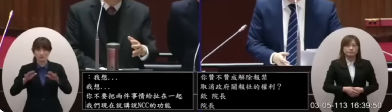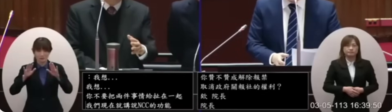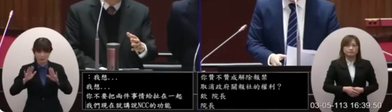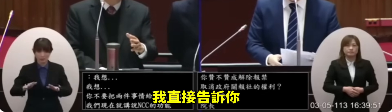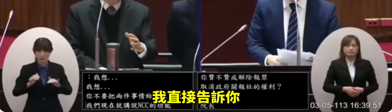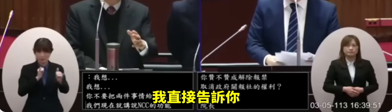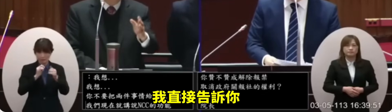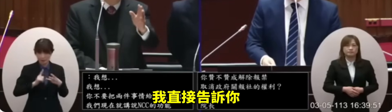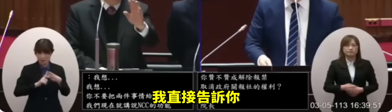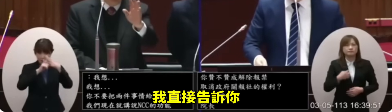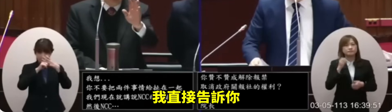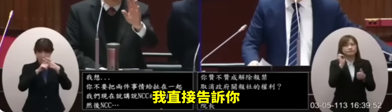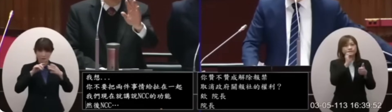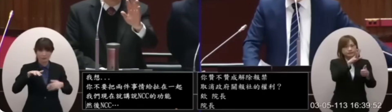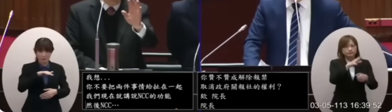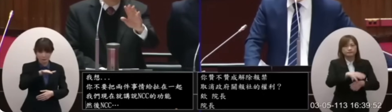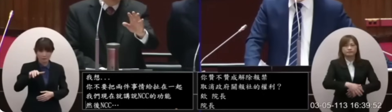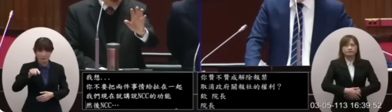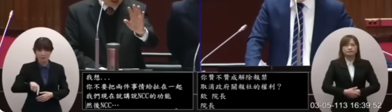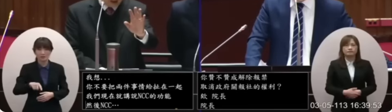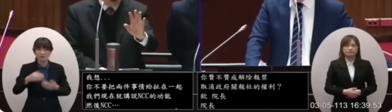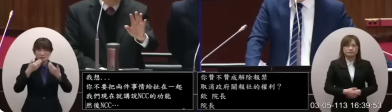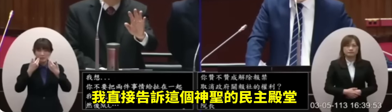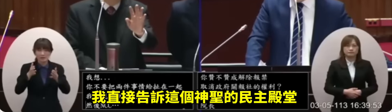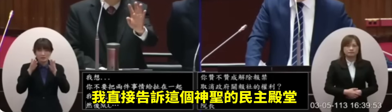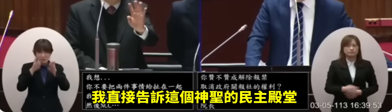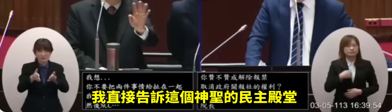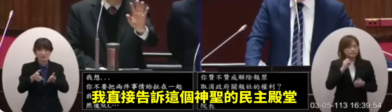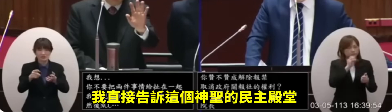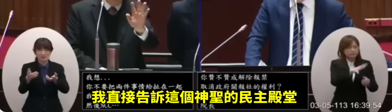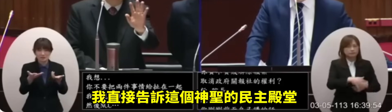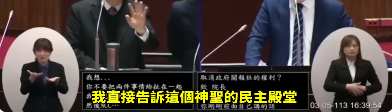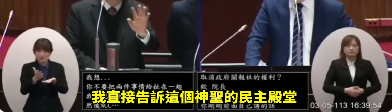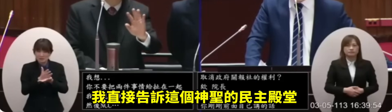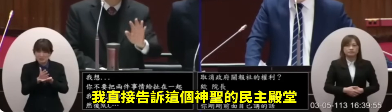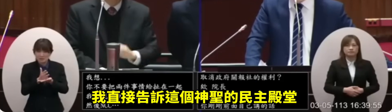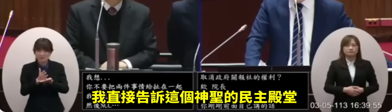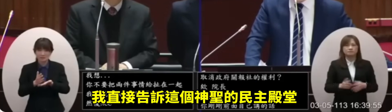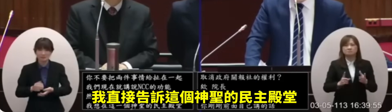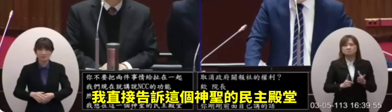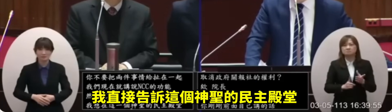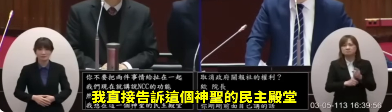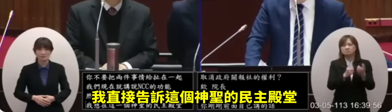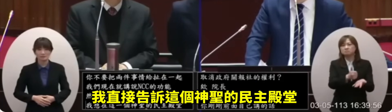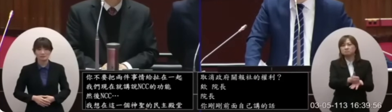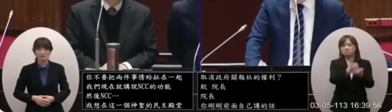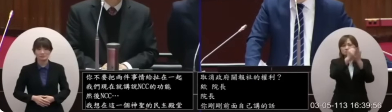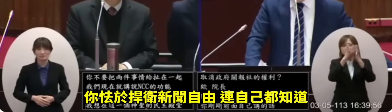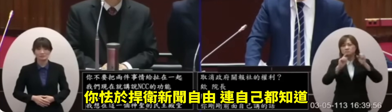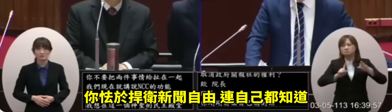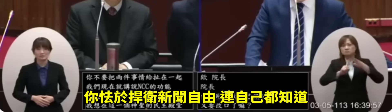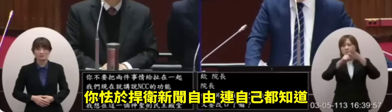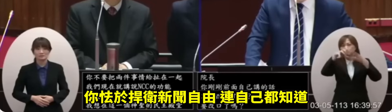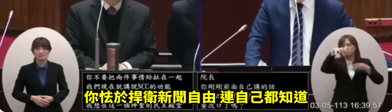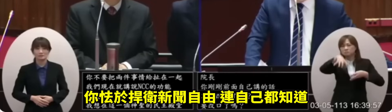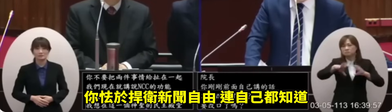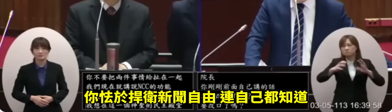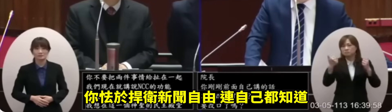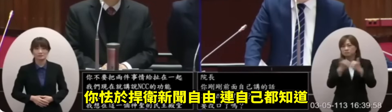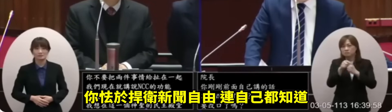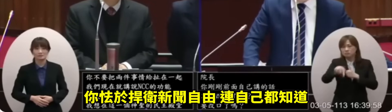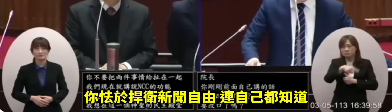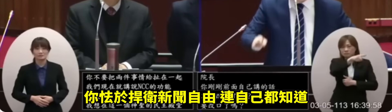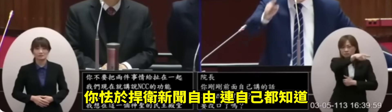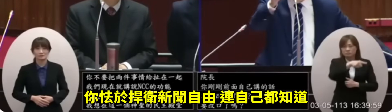的民主殿堂， 我直接告诉你啦， 不要去讲这种。 我直接告诉 这个 神圣的民主殿堂，你怯于捍